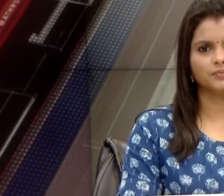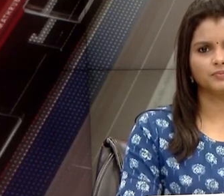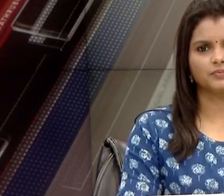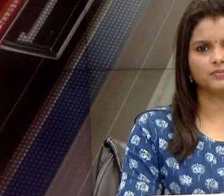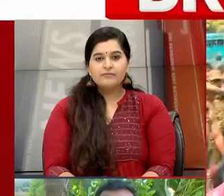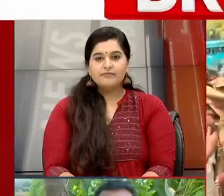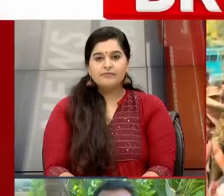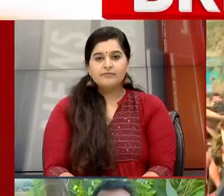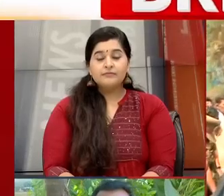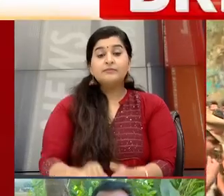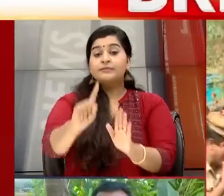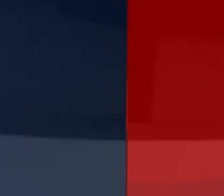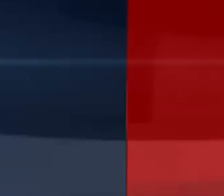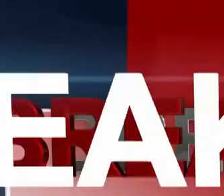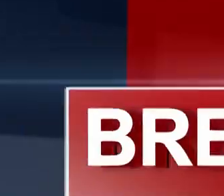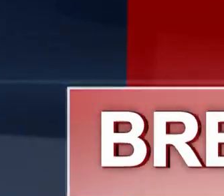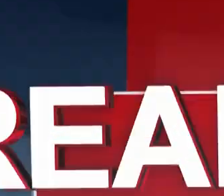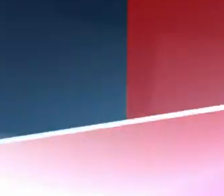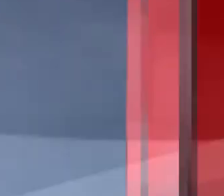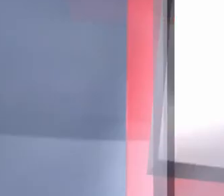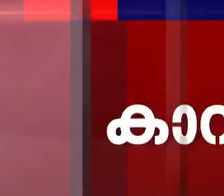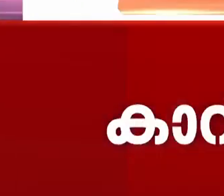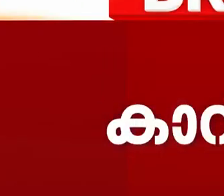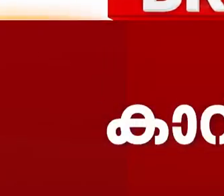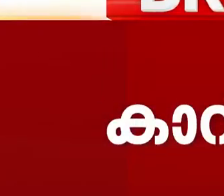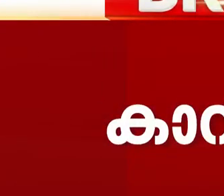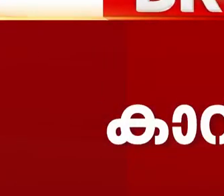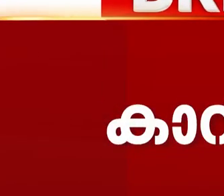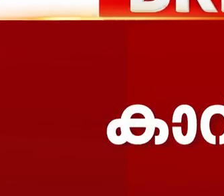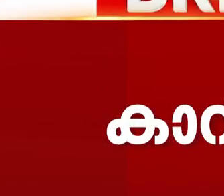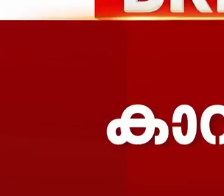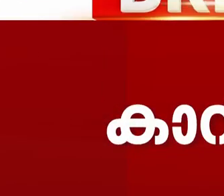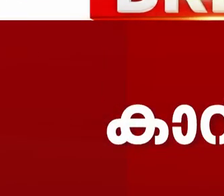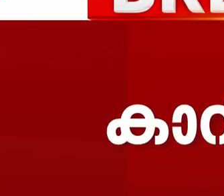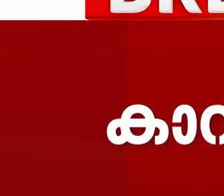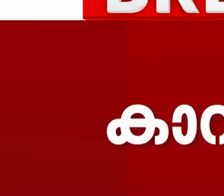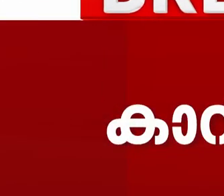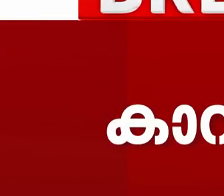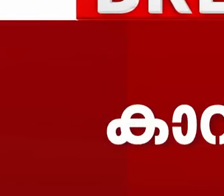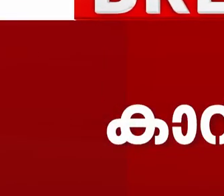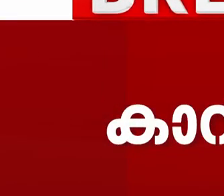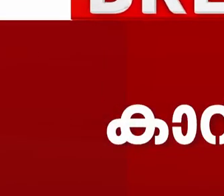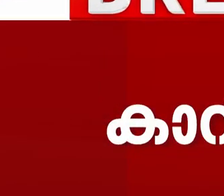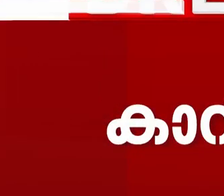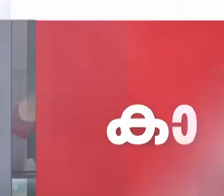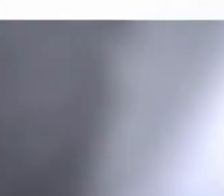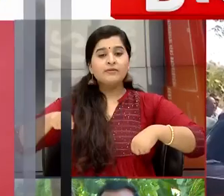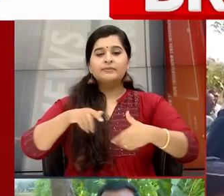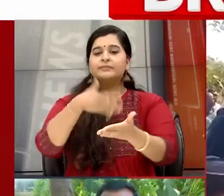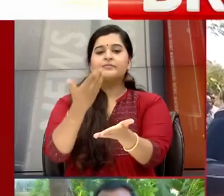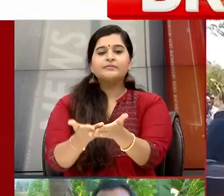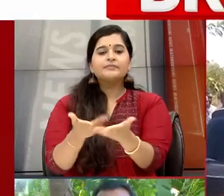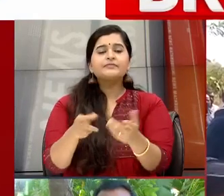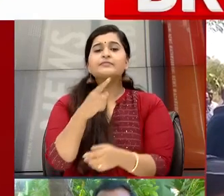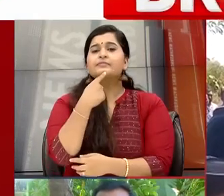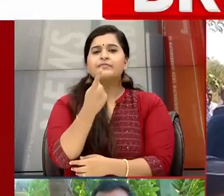ഒരു മാസത്തോളം നീണ്ട പരിശോധനയ്ക്ക് ശേഷമാണ് ഫോറൻസിക് റിപ്പോർട്ട് ഇന്നലെ തളിപ്പറമ്പ് സബ് ജുഡീഷ്യൽ മജിസ്ട്രേറ്റ് കോടതിയിൽ സമർപ്പിച്ചത്. ഈ റിപ്പോർട്ടിൽ പ്രധാനമായും